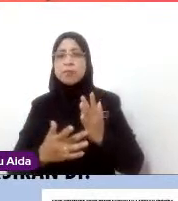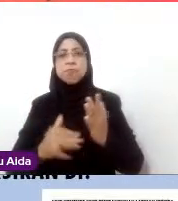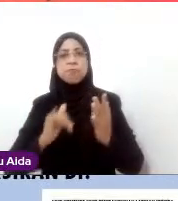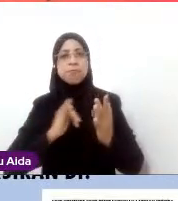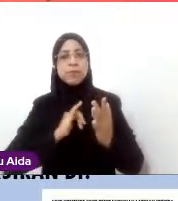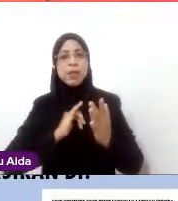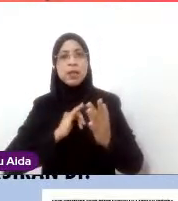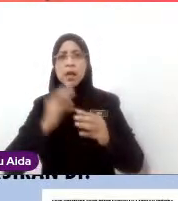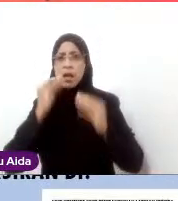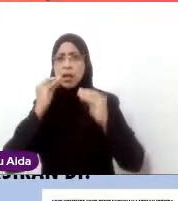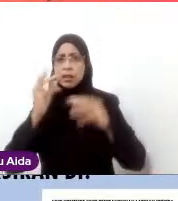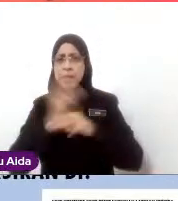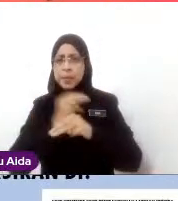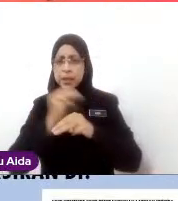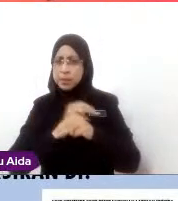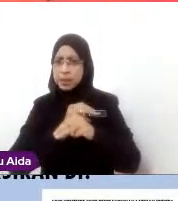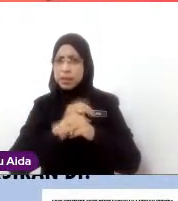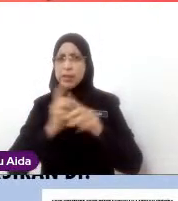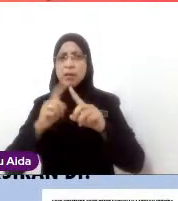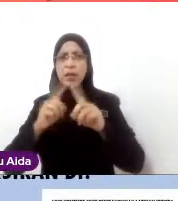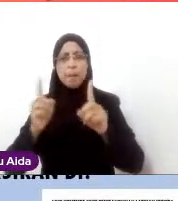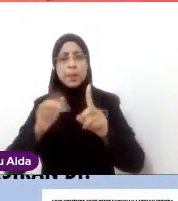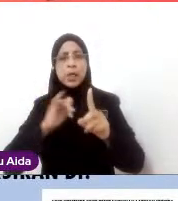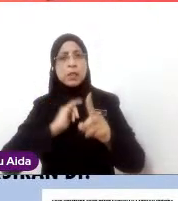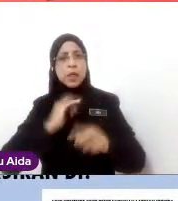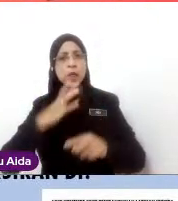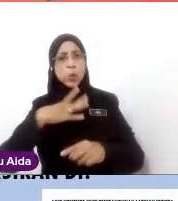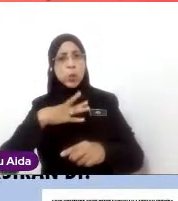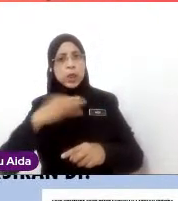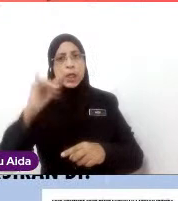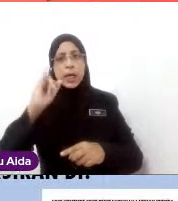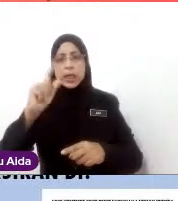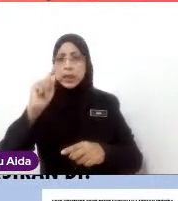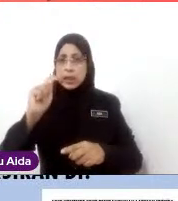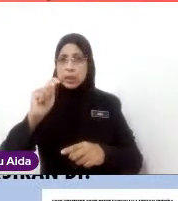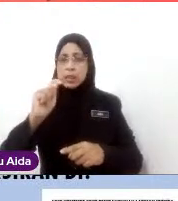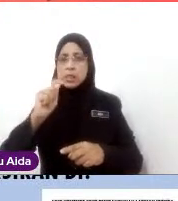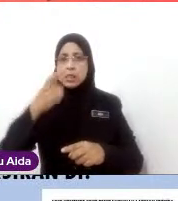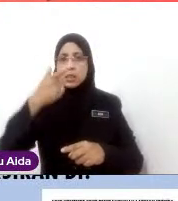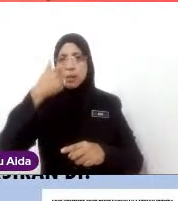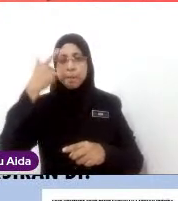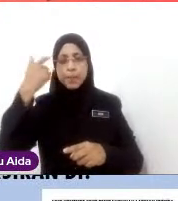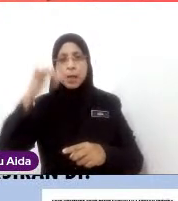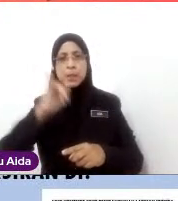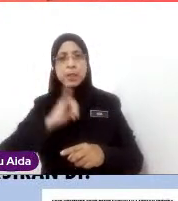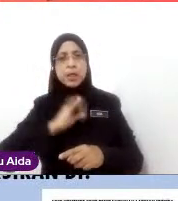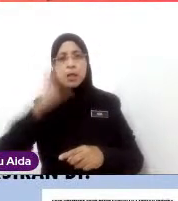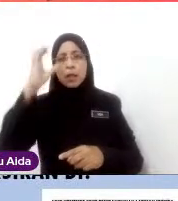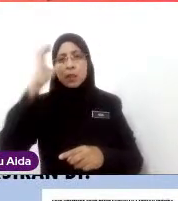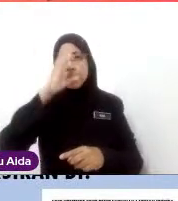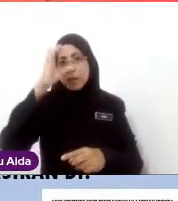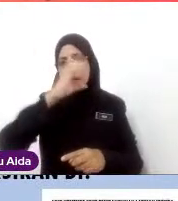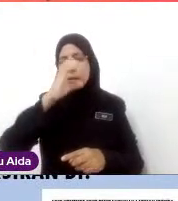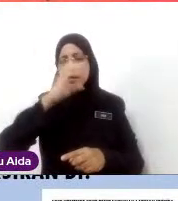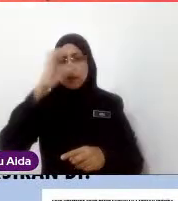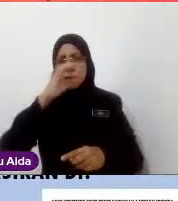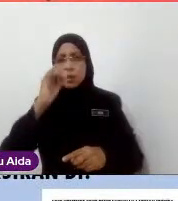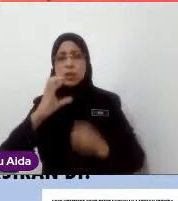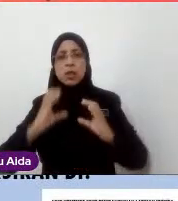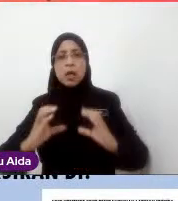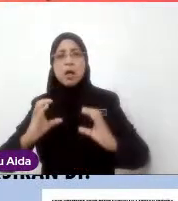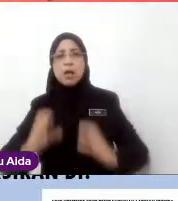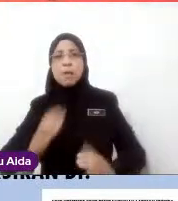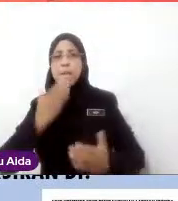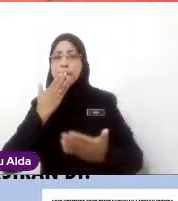matematik tapi saya banyak explore tentang IT padahal saya bukan cikgu sains komputer. Sebab saya sentiasa nak cari cara yang terbaik, yang mana yang boleh bantu